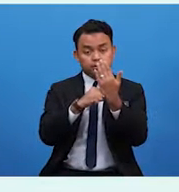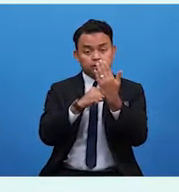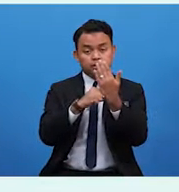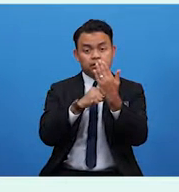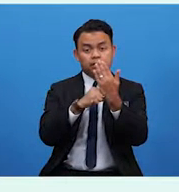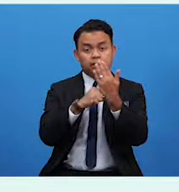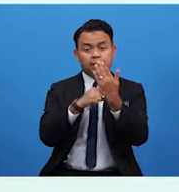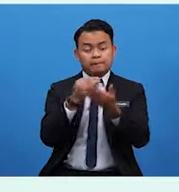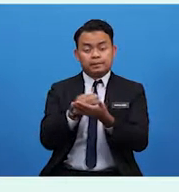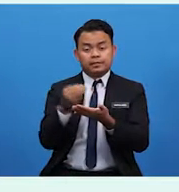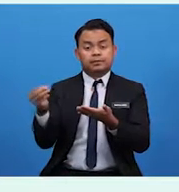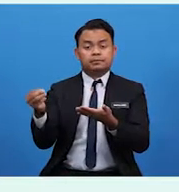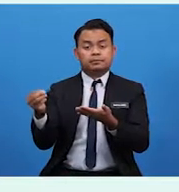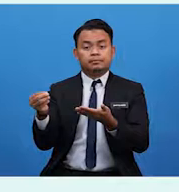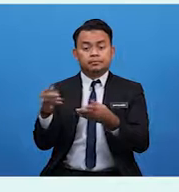kawalan.